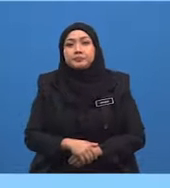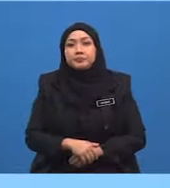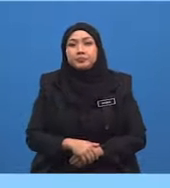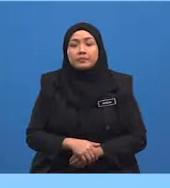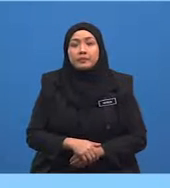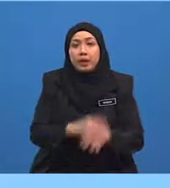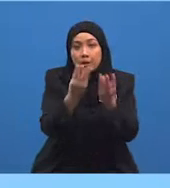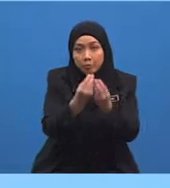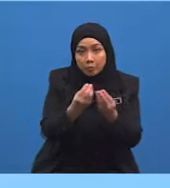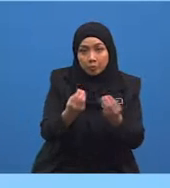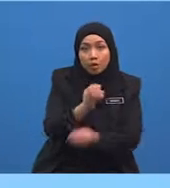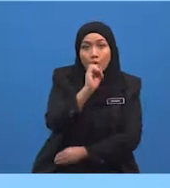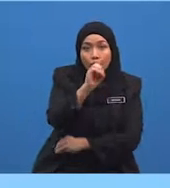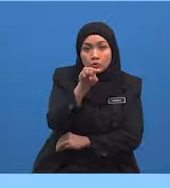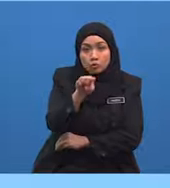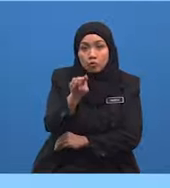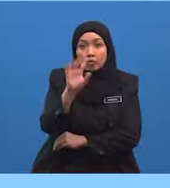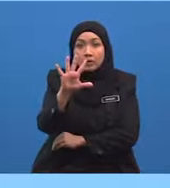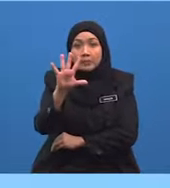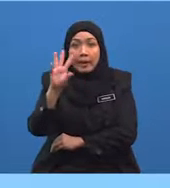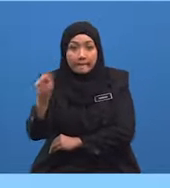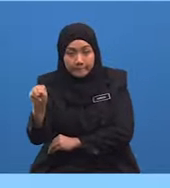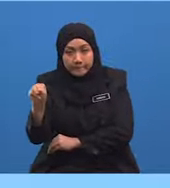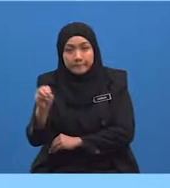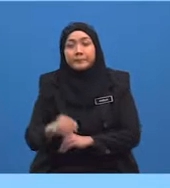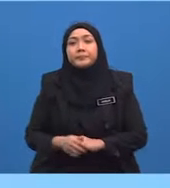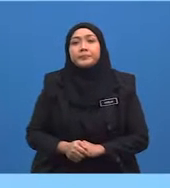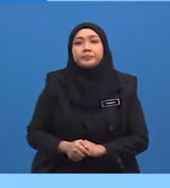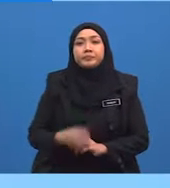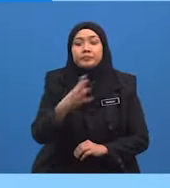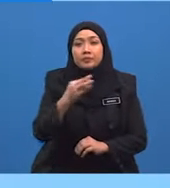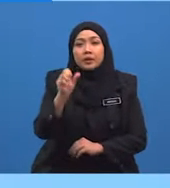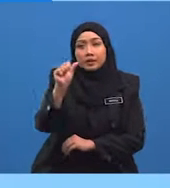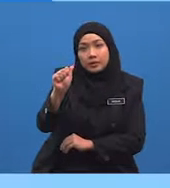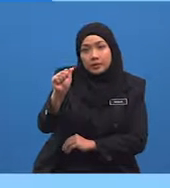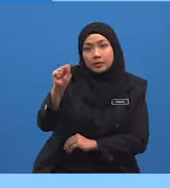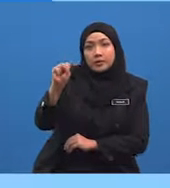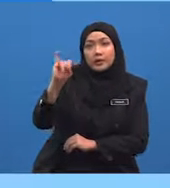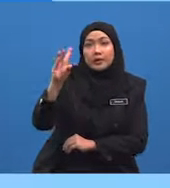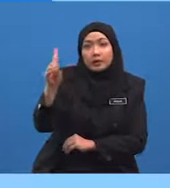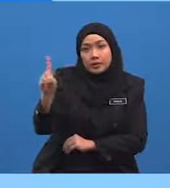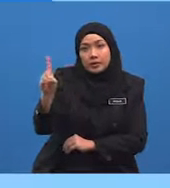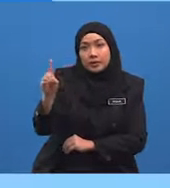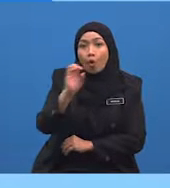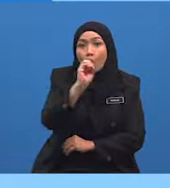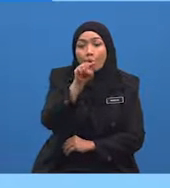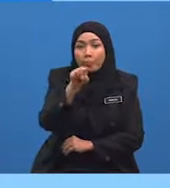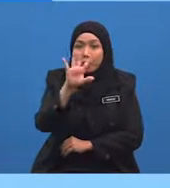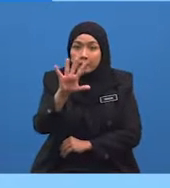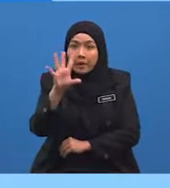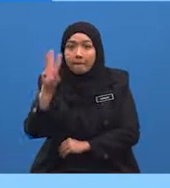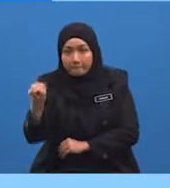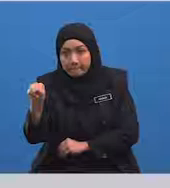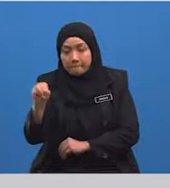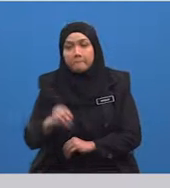hidroksida 0.5 mol dan asid hidroklorik 0.5